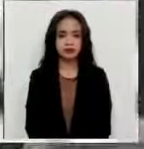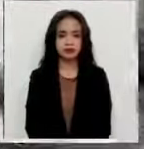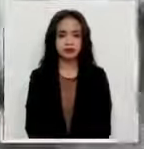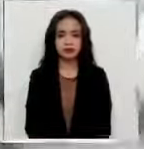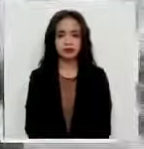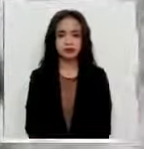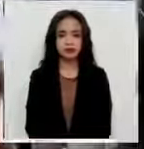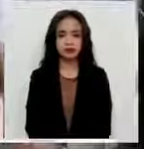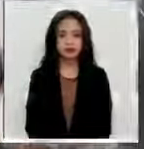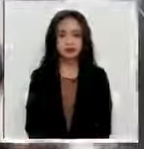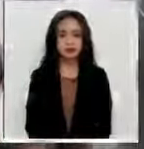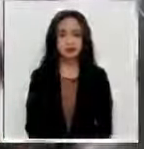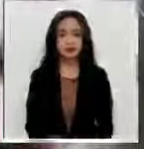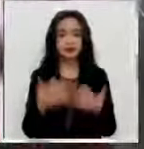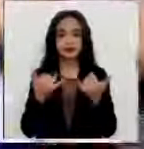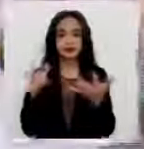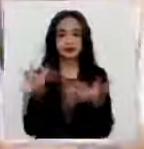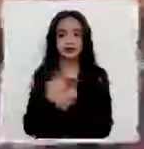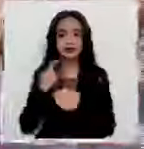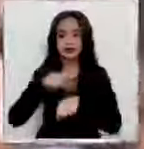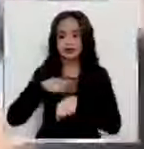Time is running out for 2023.